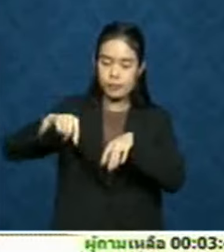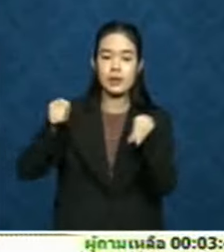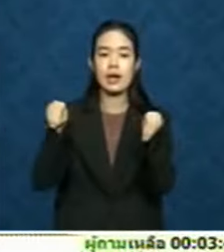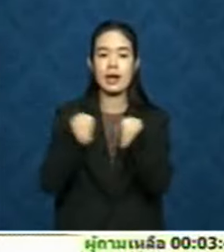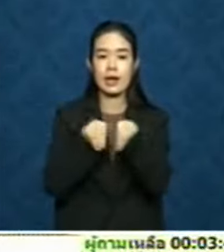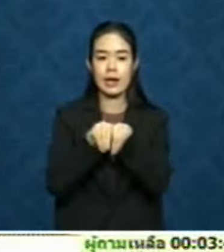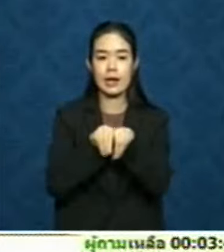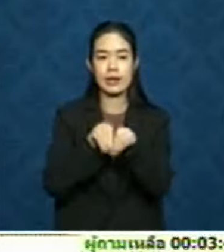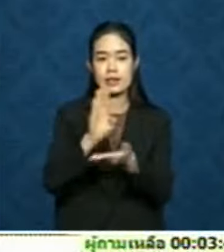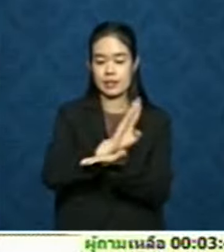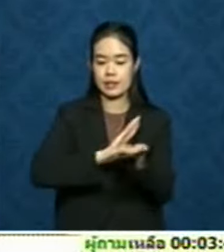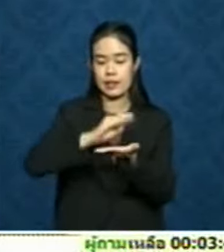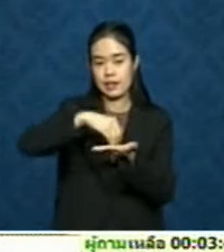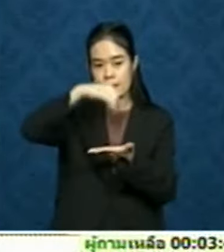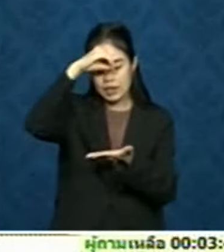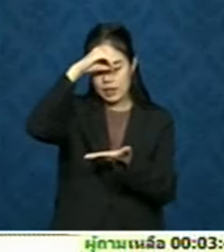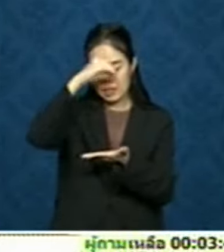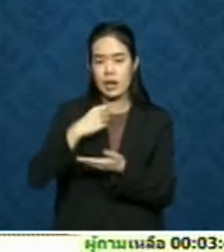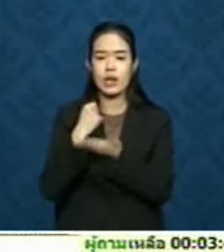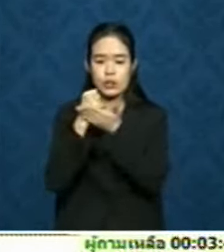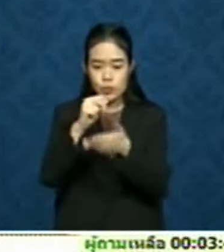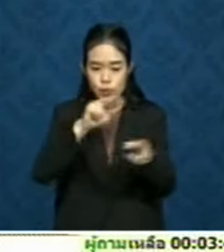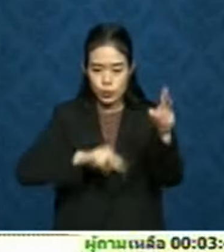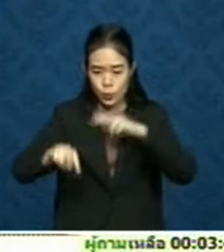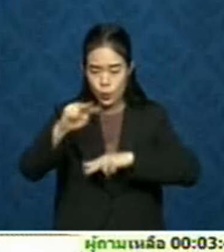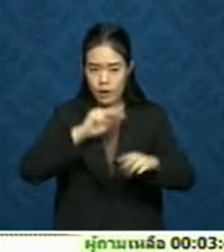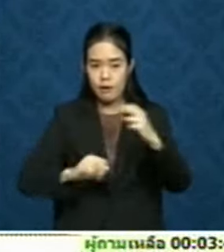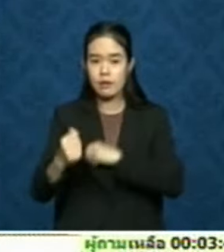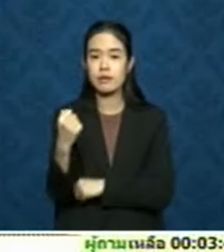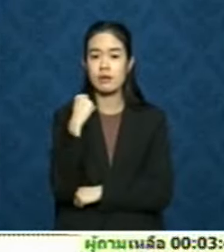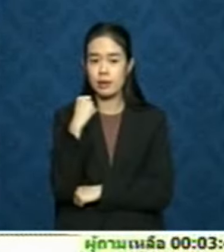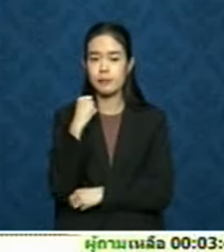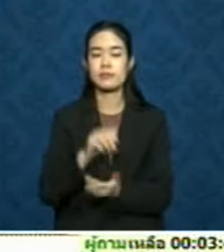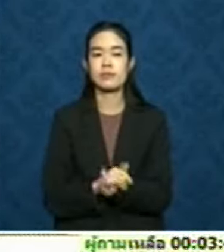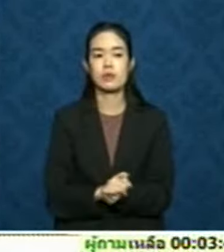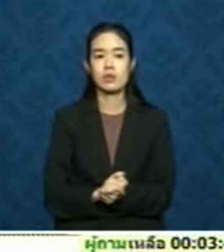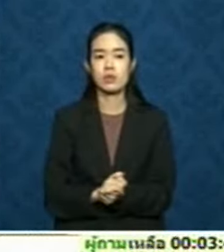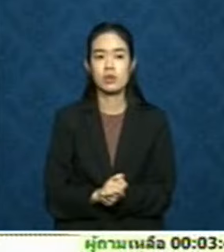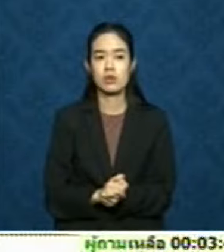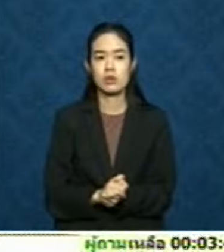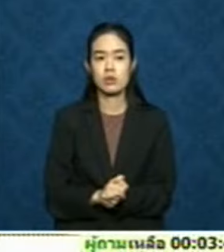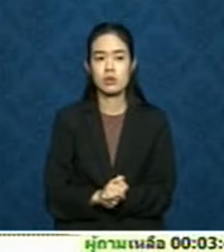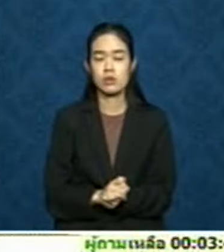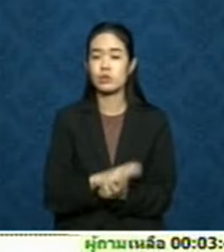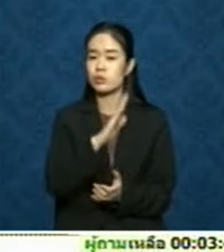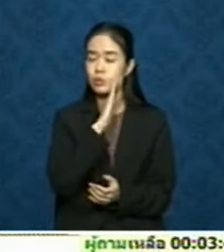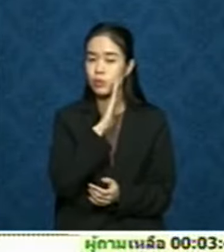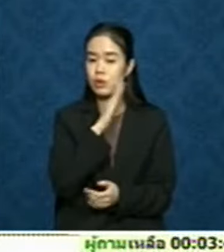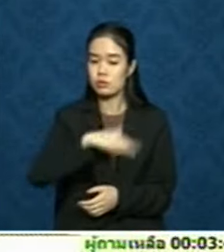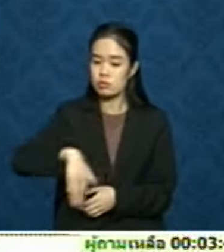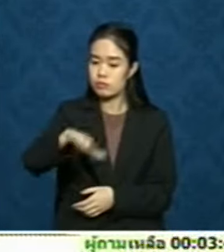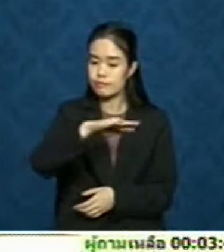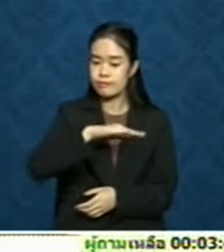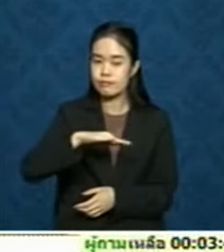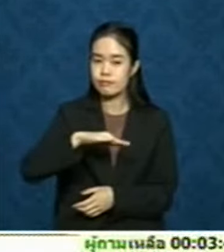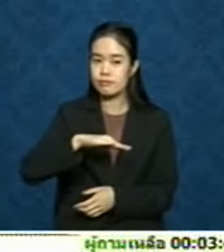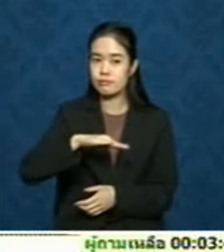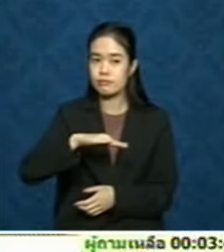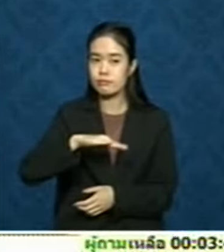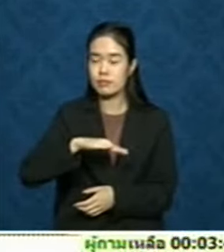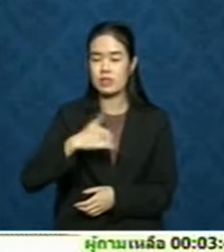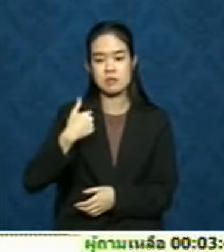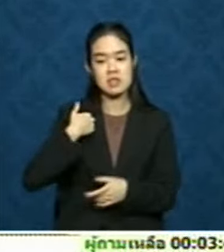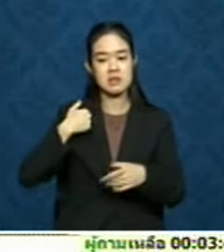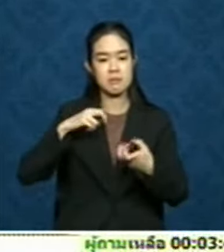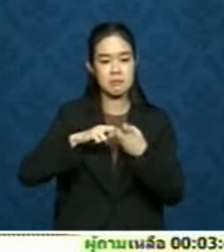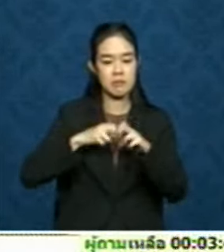งกับสถาบันศึกษานี้ว่าให้ดูแลเป็นพิเศษเพิ่มกำลังเป็นพิเศษนะครับในวันที่เราเข้าใจว่าจะมีการทะเลาะเบ